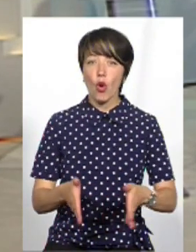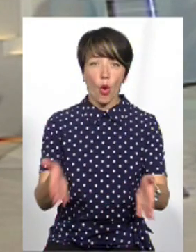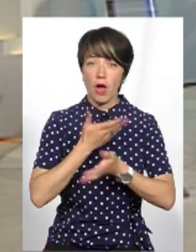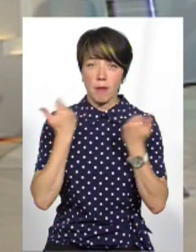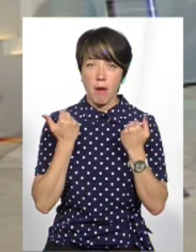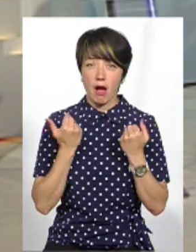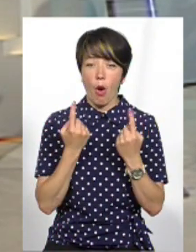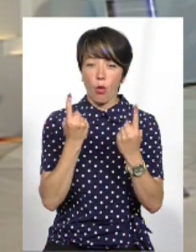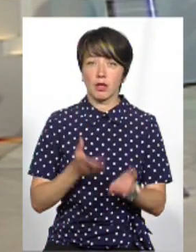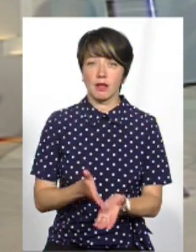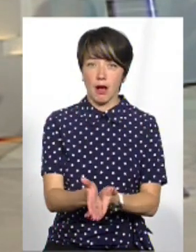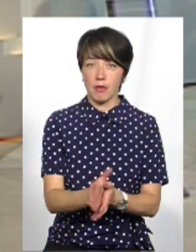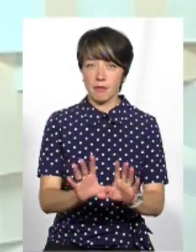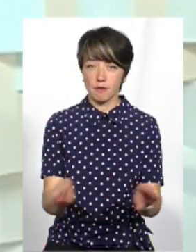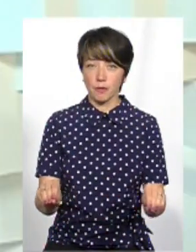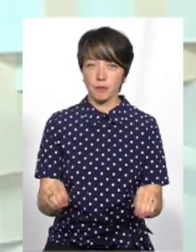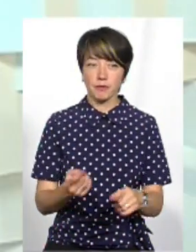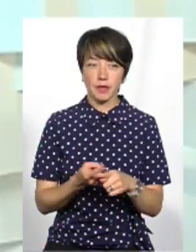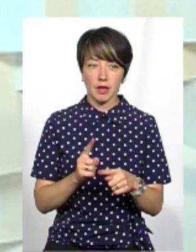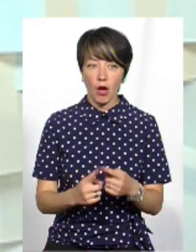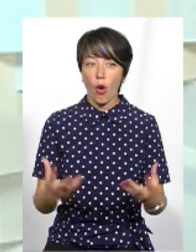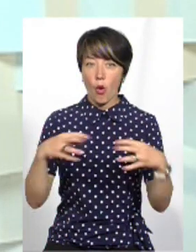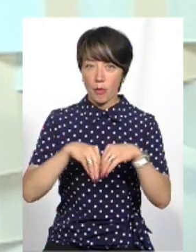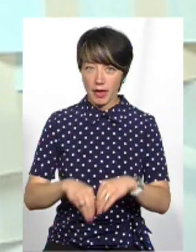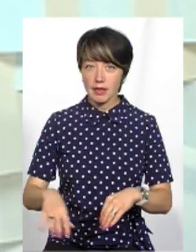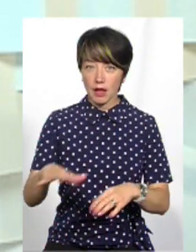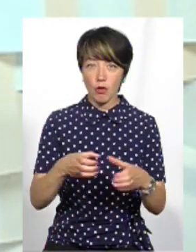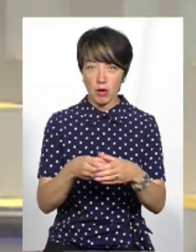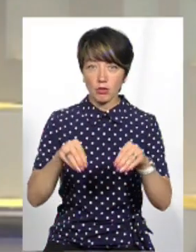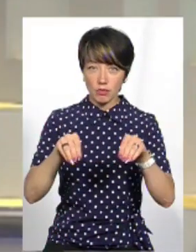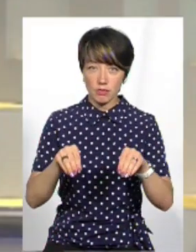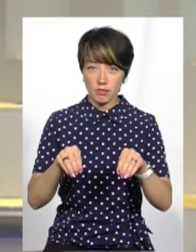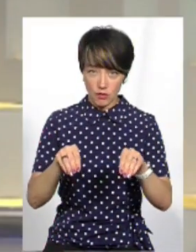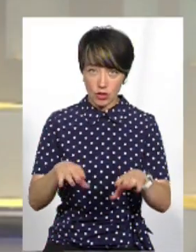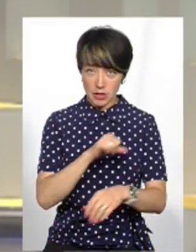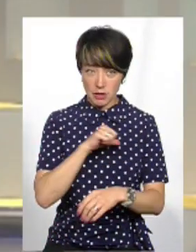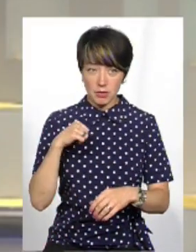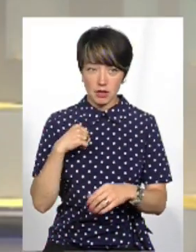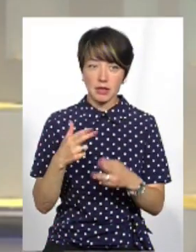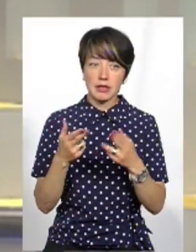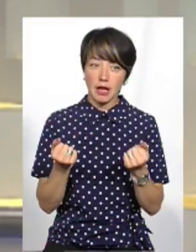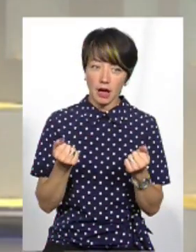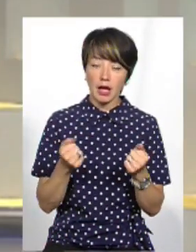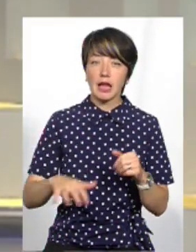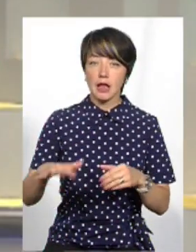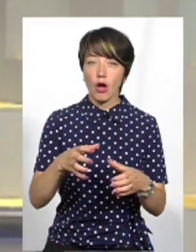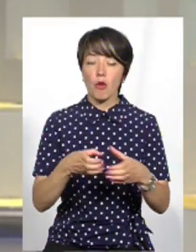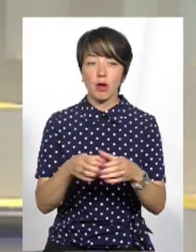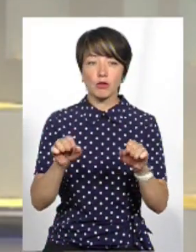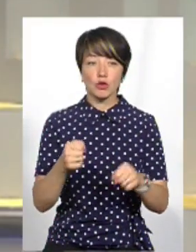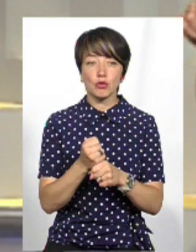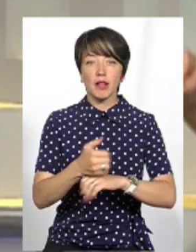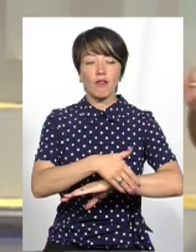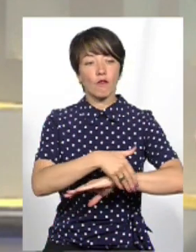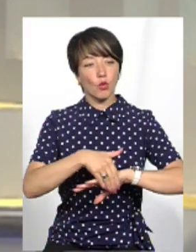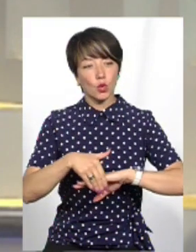тільки в сторону Кам'янця і не більше. Все ж таки, це об'єднана тергромада можуть самі вирішити? Будемо відвертими. Угу. Так, тергромада може зробити